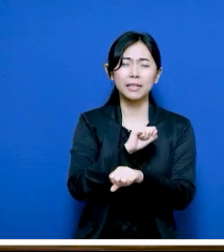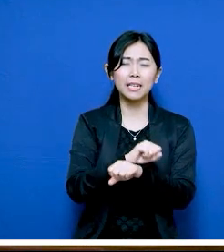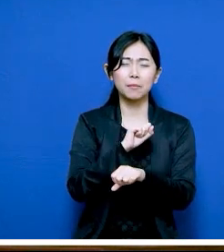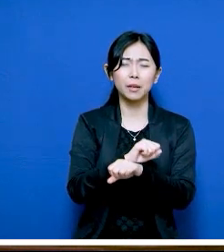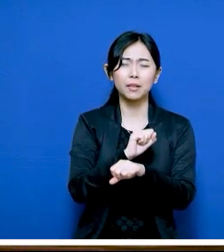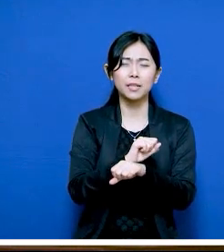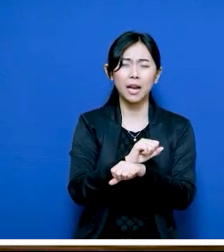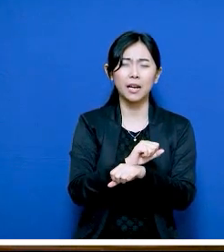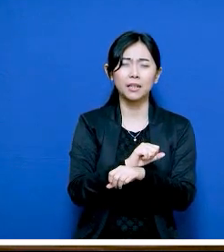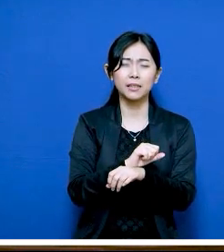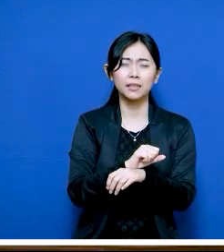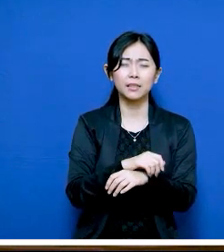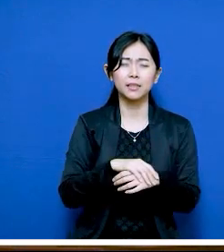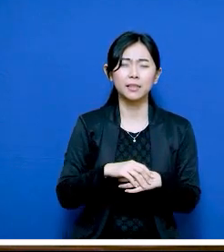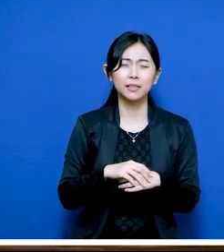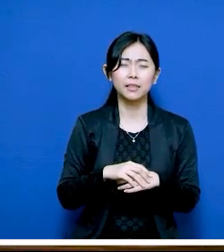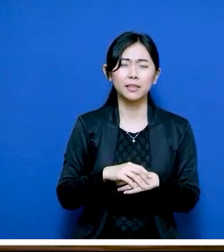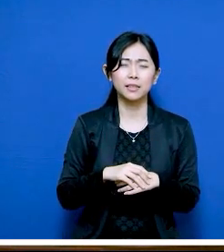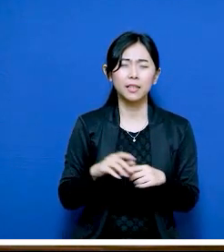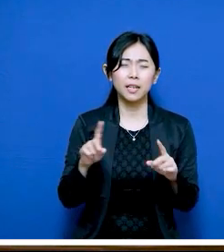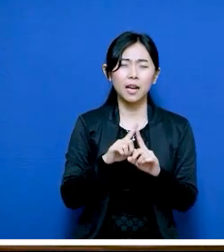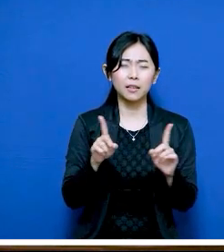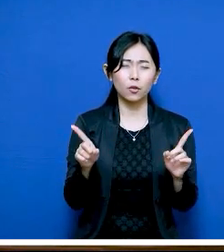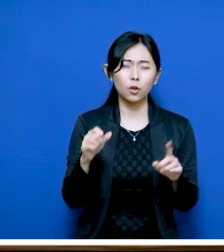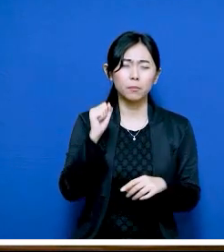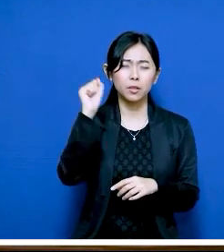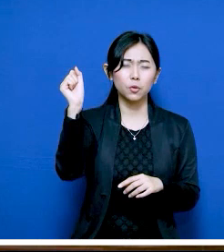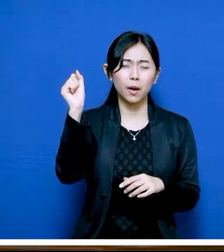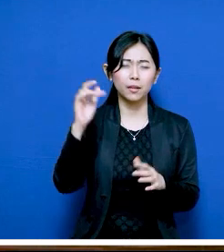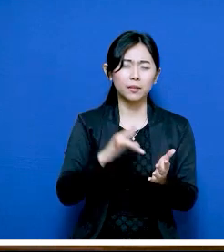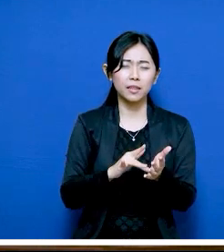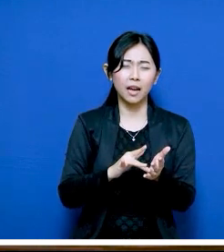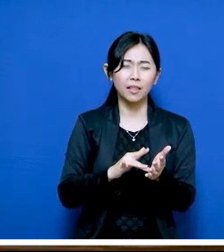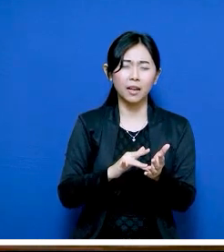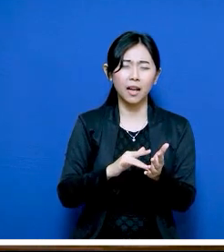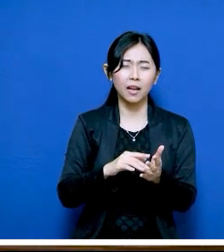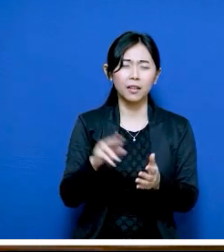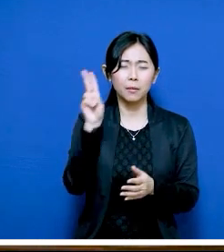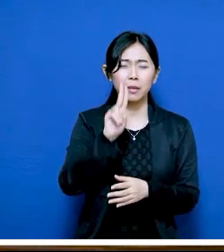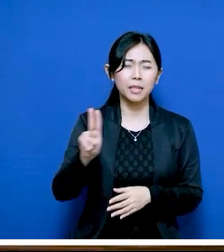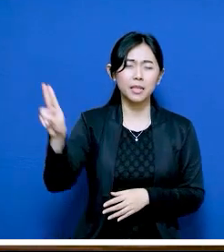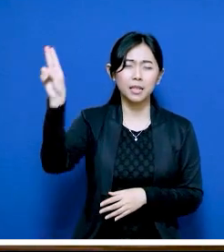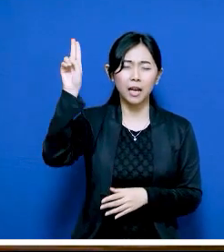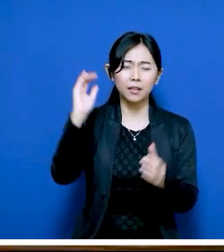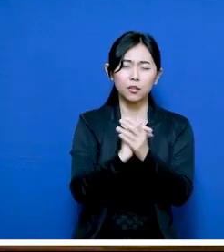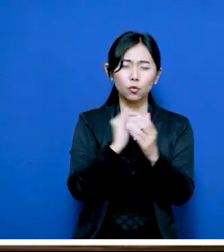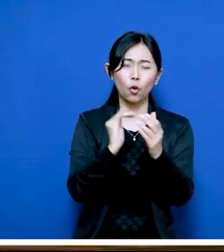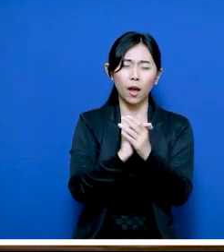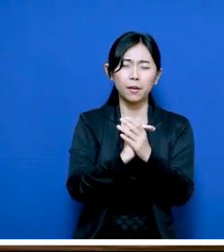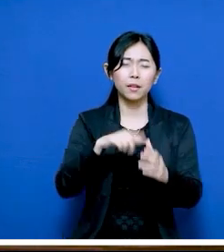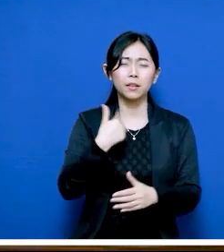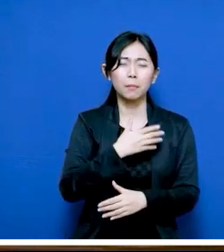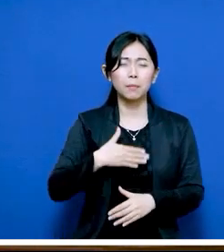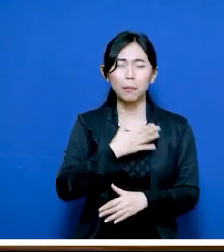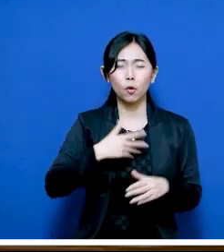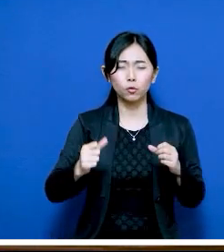coba dicapai, bahkan berjuang di tengah-tengah pendidikan yang dijalani. Kami mohon,